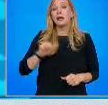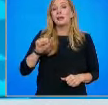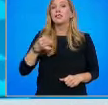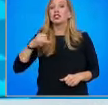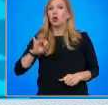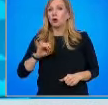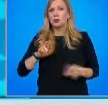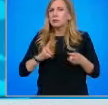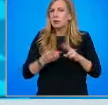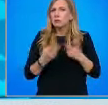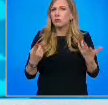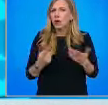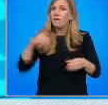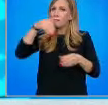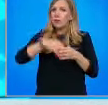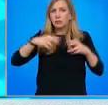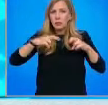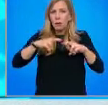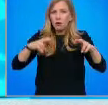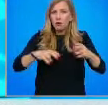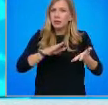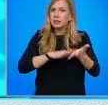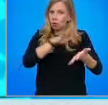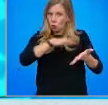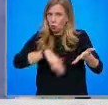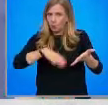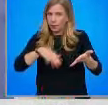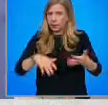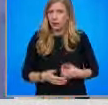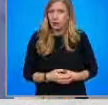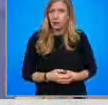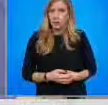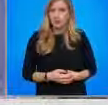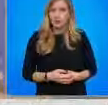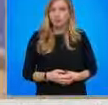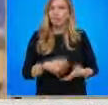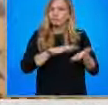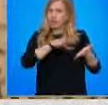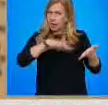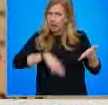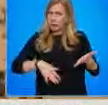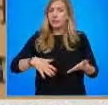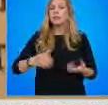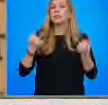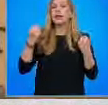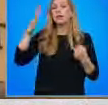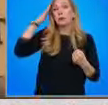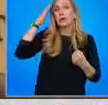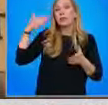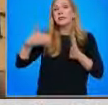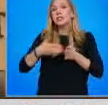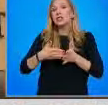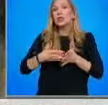след вътрешен одит на Министерството за състоянието на болницата. Данните на Здравното министерство срещу данните